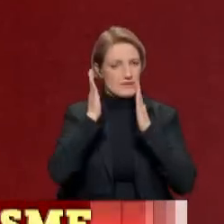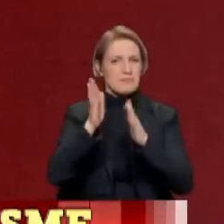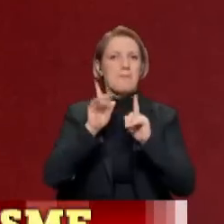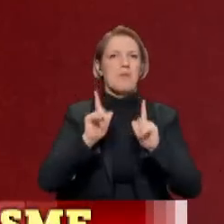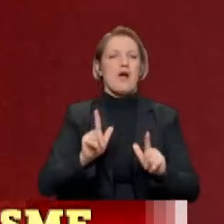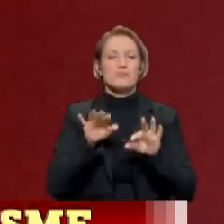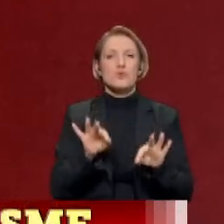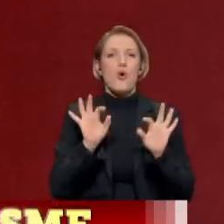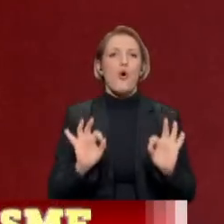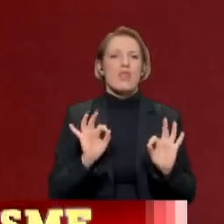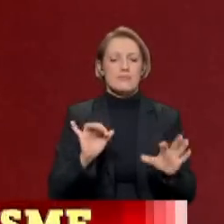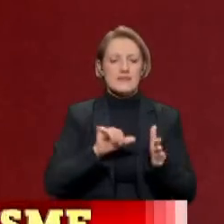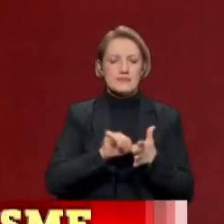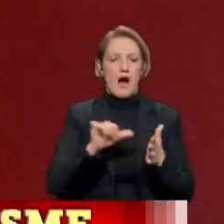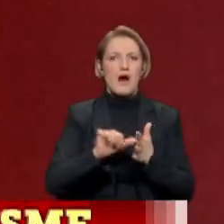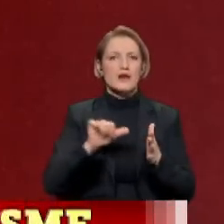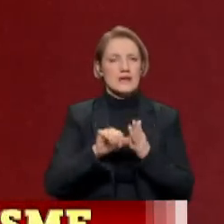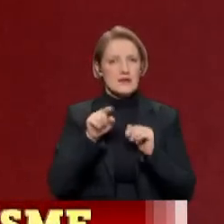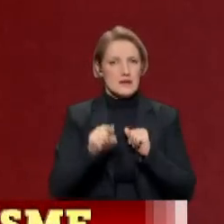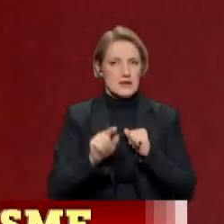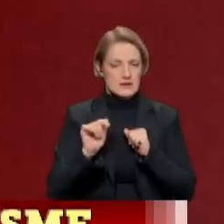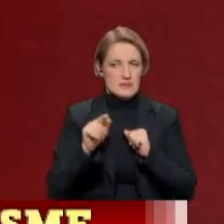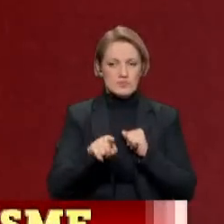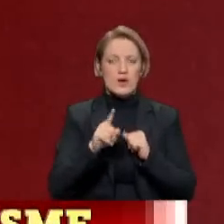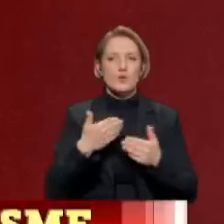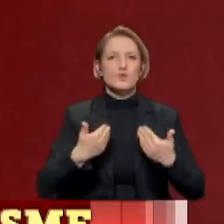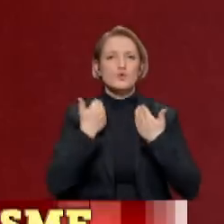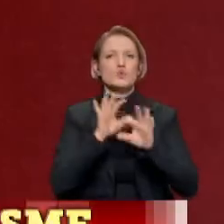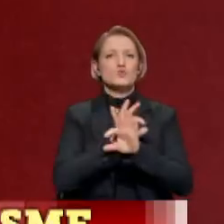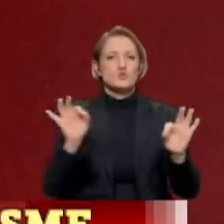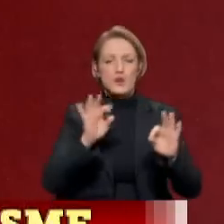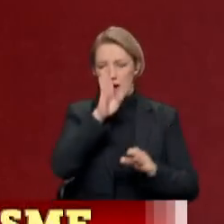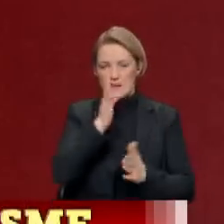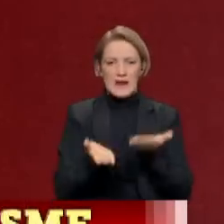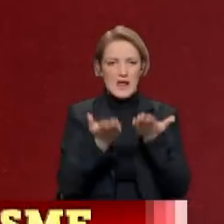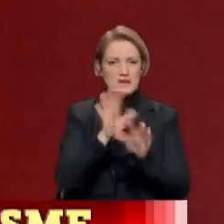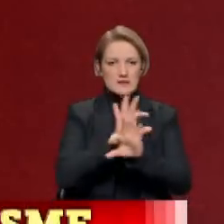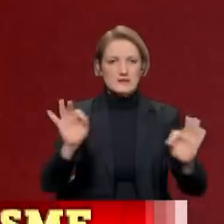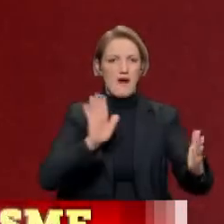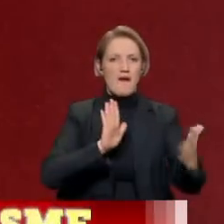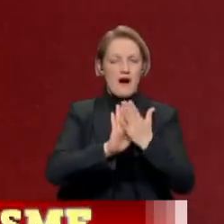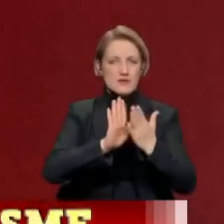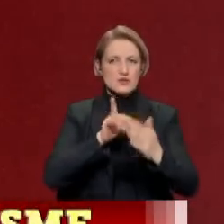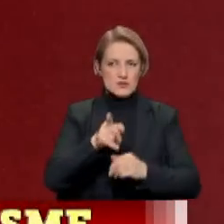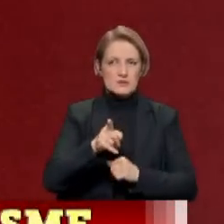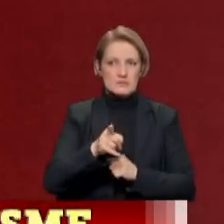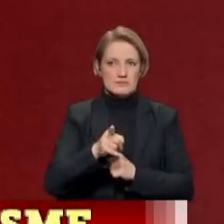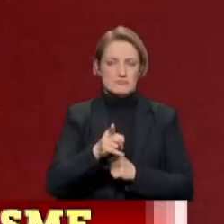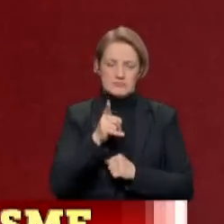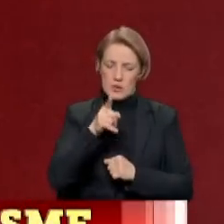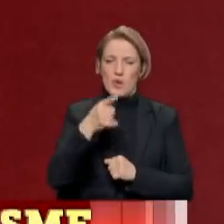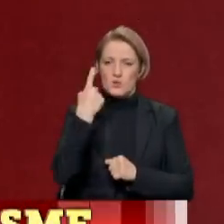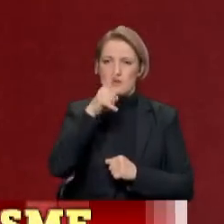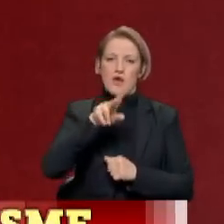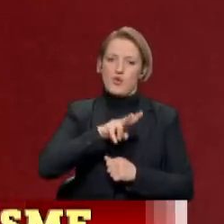lazım. Bu önemli tarihi bir dönemeç. Bizim burada hukuksuzluğa karşı, adaletsizliğe karşı tavır koymamız lazım dedi. Ve yola